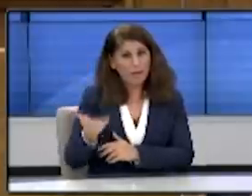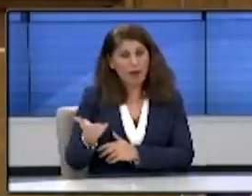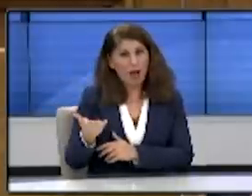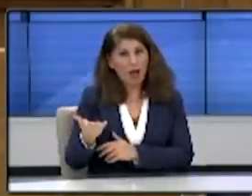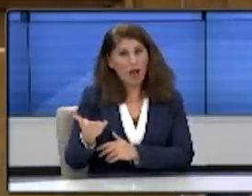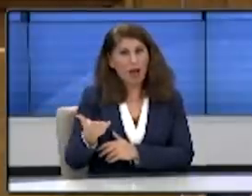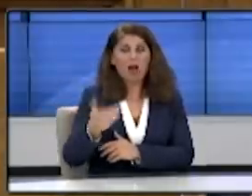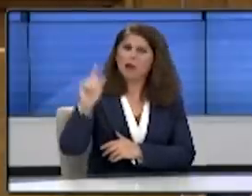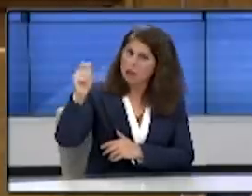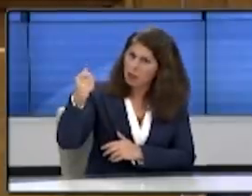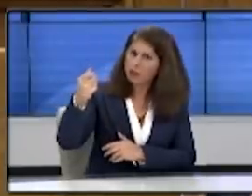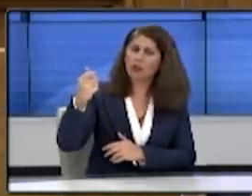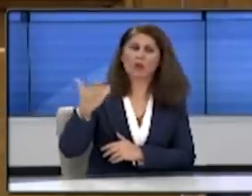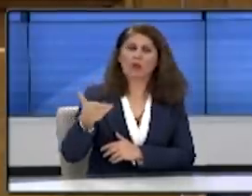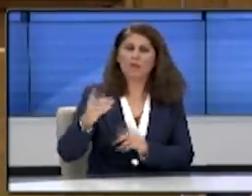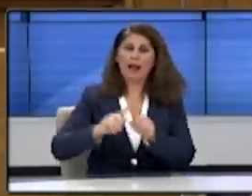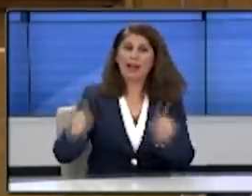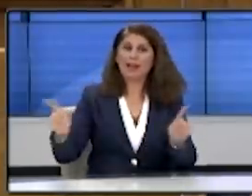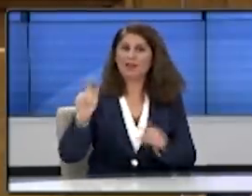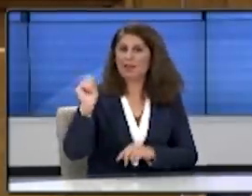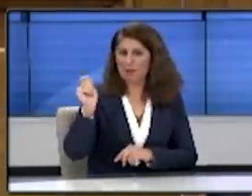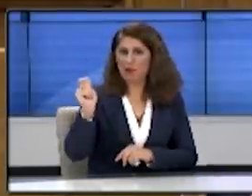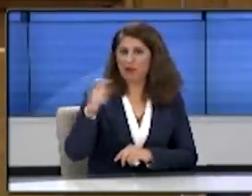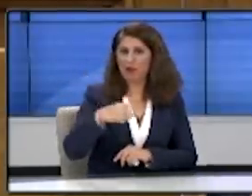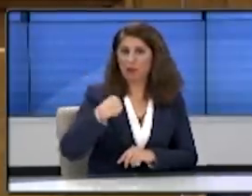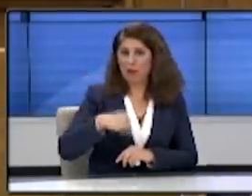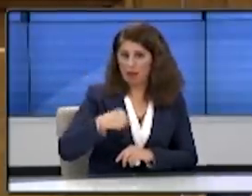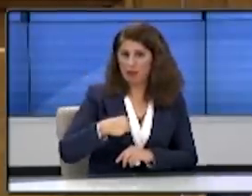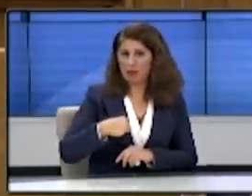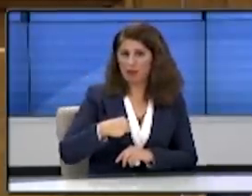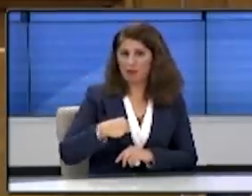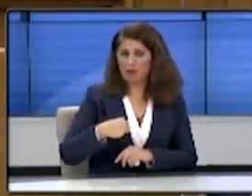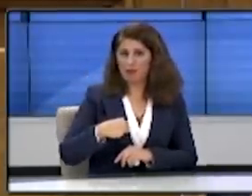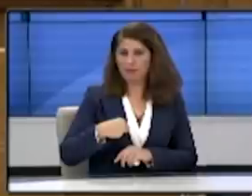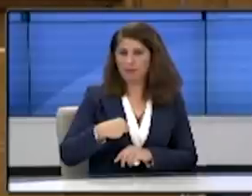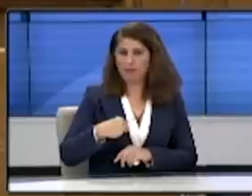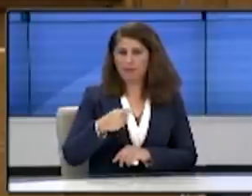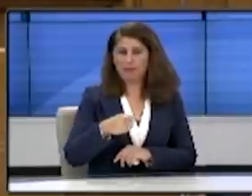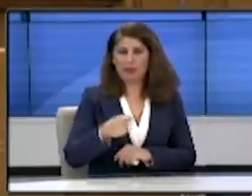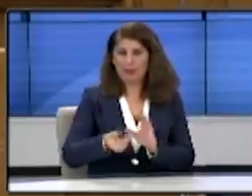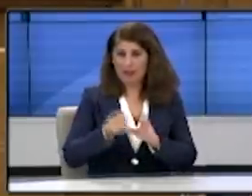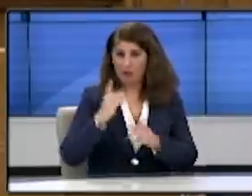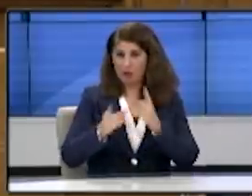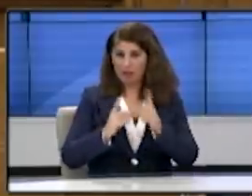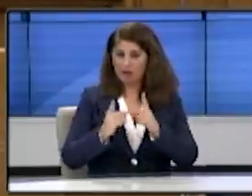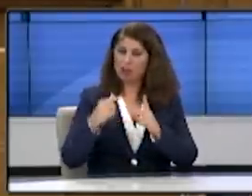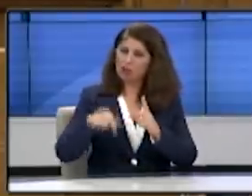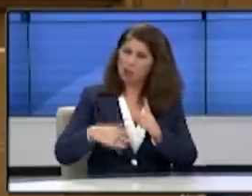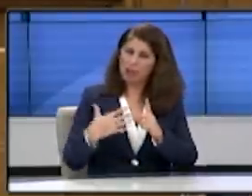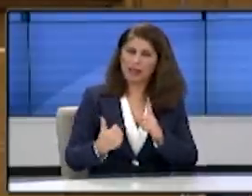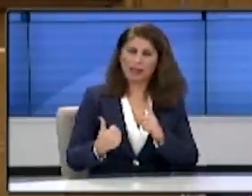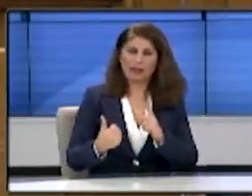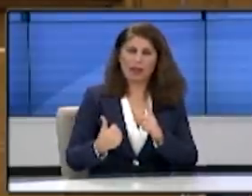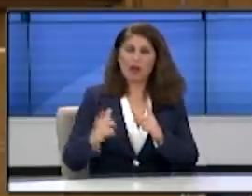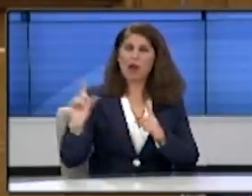του ηλεκτρικού ρεύματος είναι άσχετοι με την πολιτική του πράσινου, του Green New Deal, που τώρα το έχετε